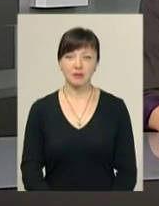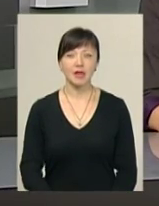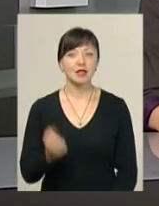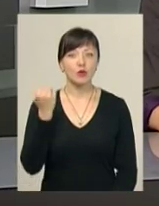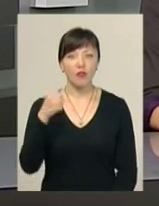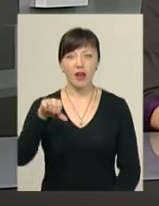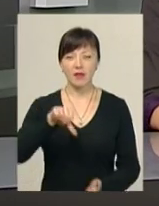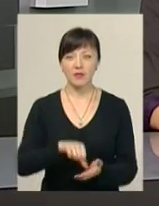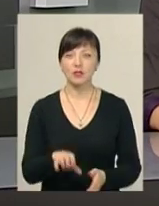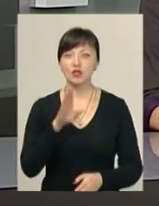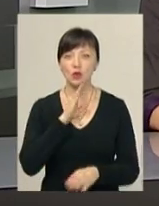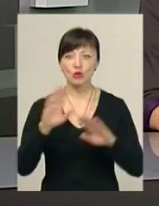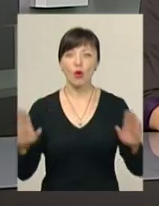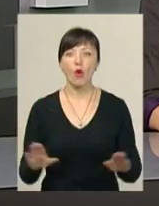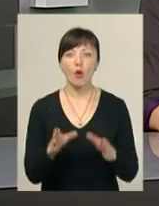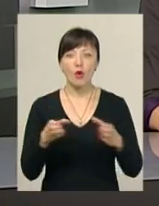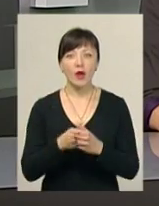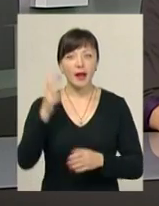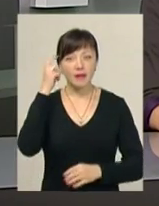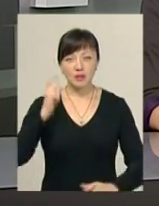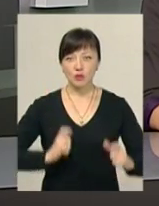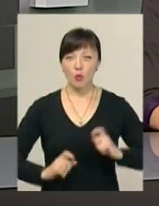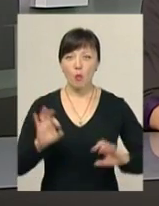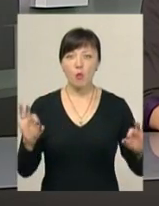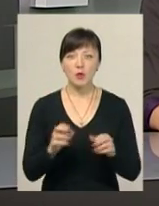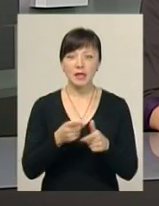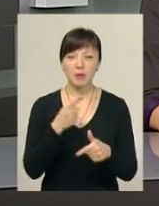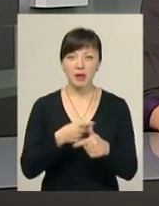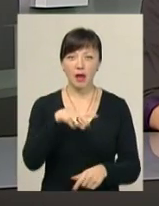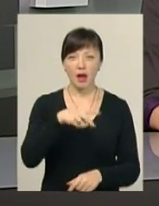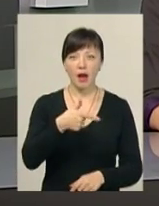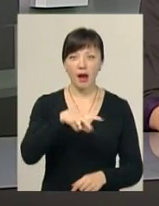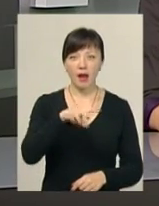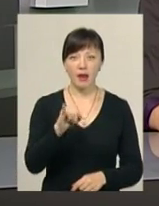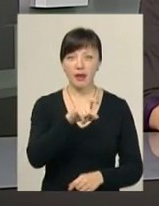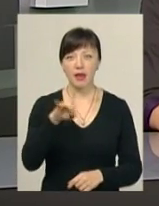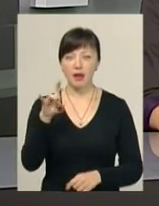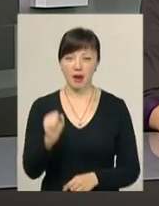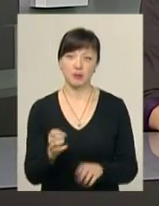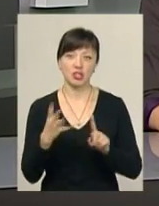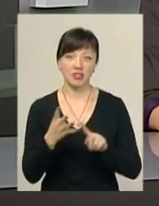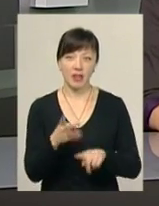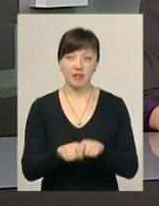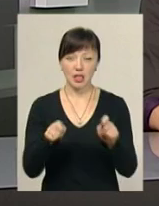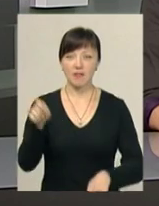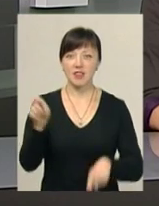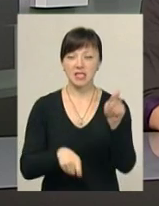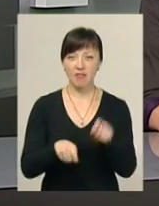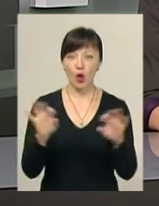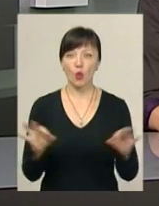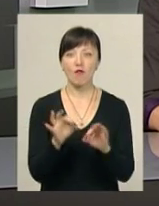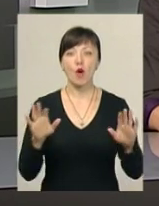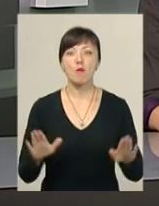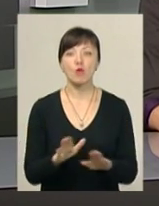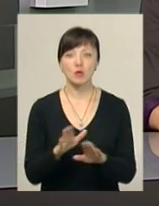Тріумфальним виступом жіночого хору Київського інституту музики імені Глієра розпочався четвертий відкритий фестиваль хорової музики